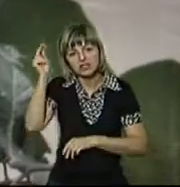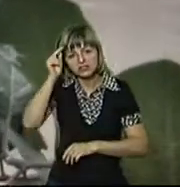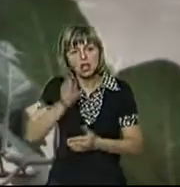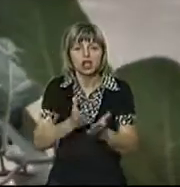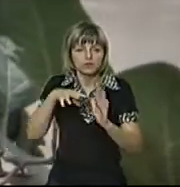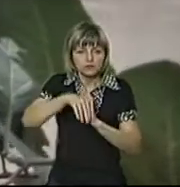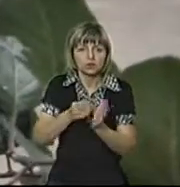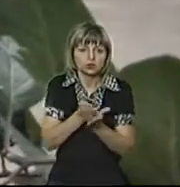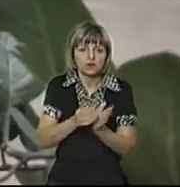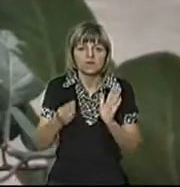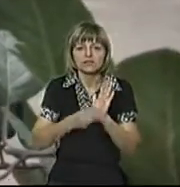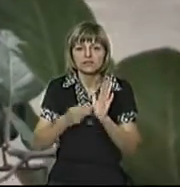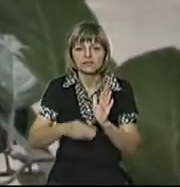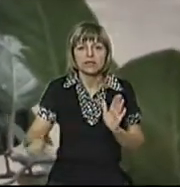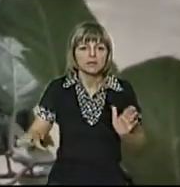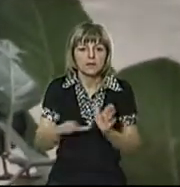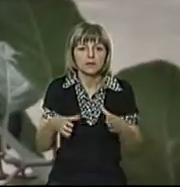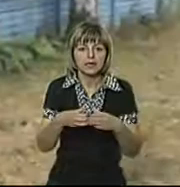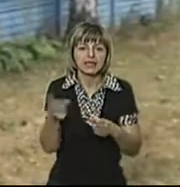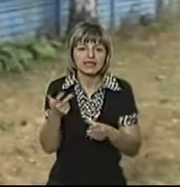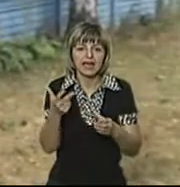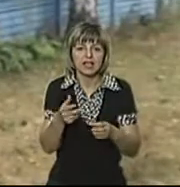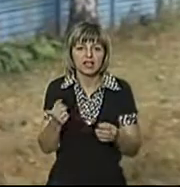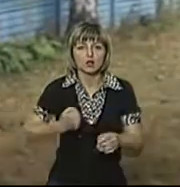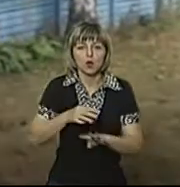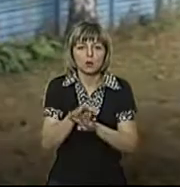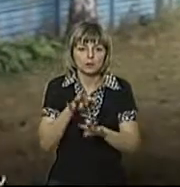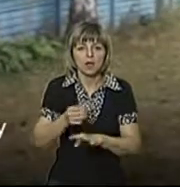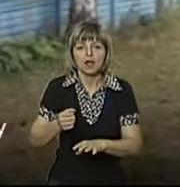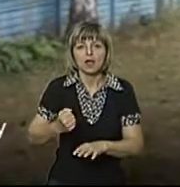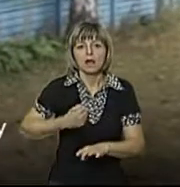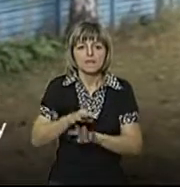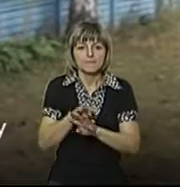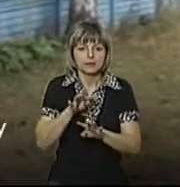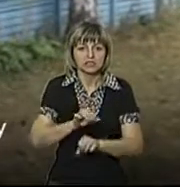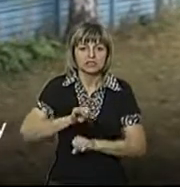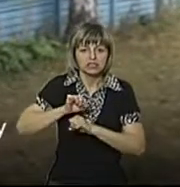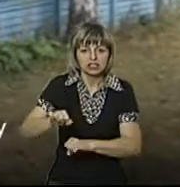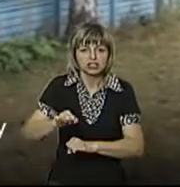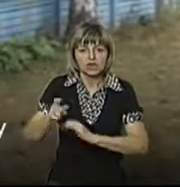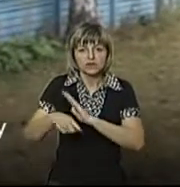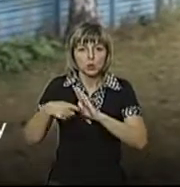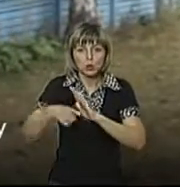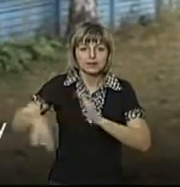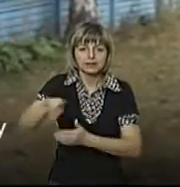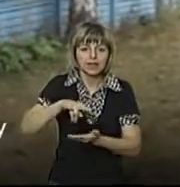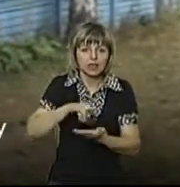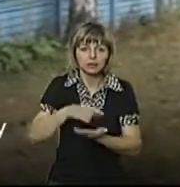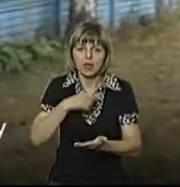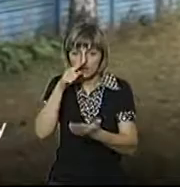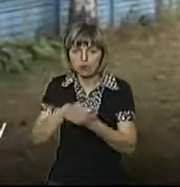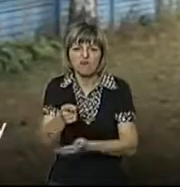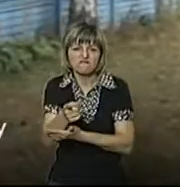у 80-й бригаді в 3-му батальйоні. Батальйон став на захист Донецького аеропорту. Я попав в